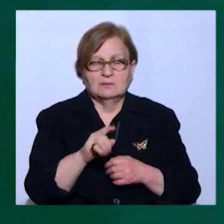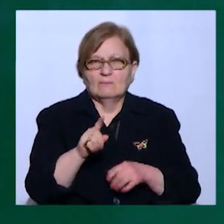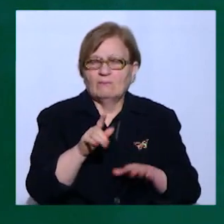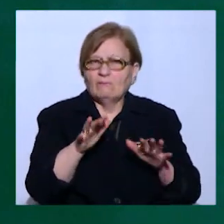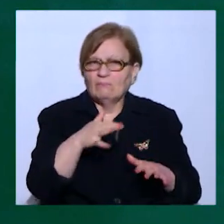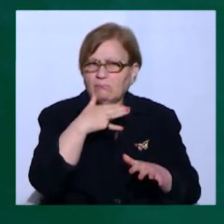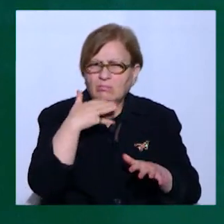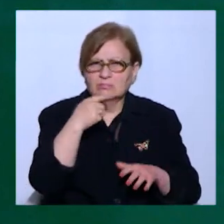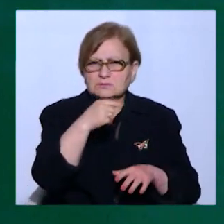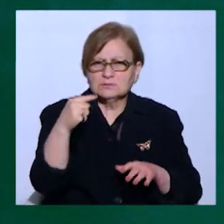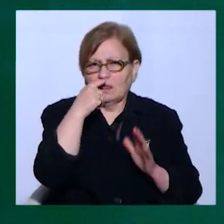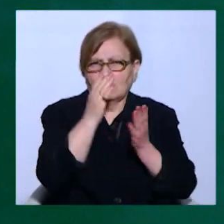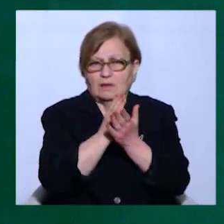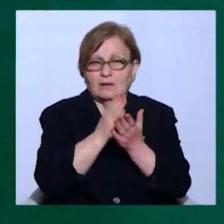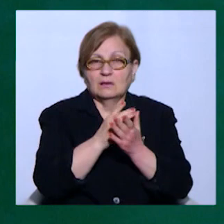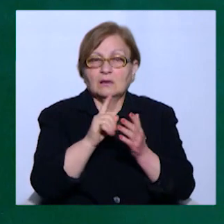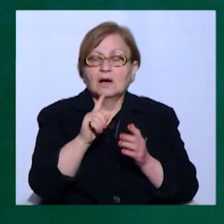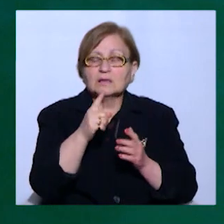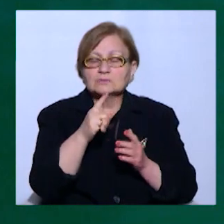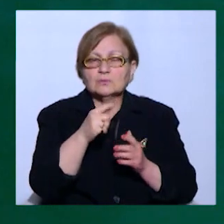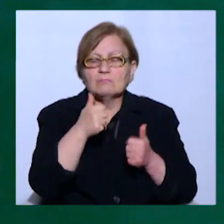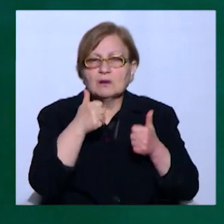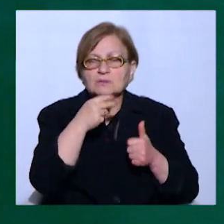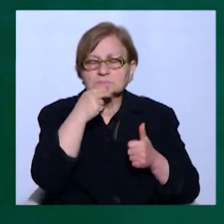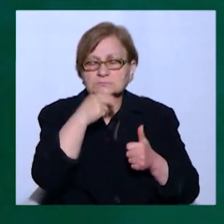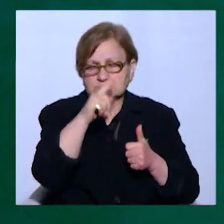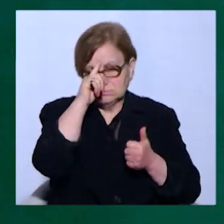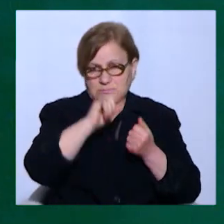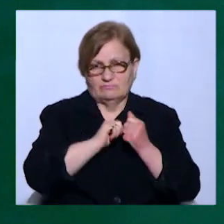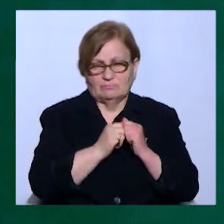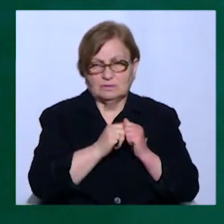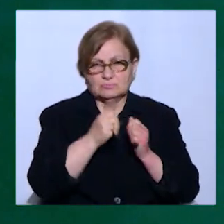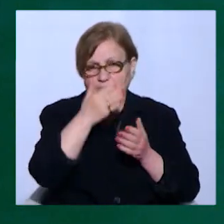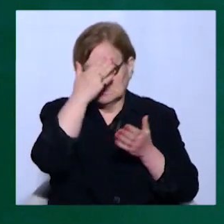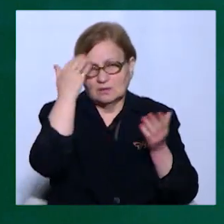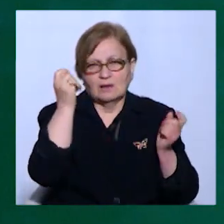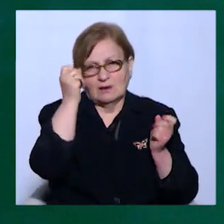ამდენი, იმიტომ რომ კარგად ჩაგვიჯდეს თუ შეიძლება ასე ვიტყვით თავში და არასდროს დაგვავიწყდეს.